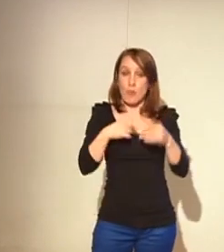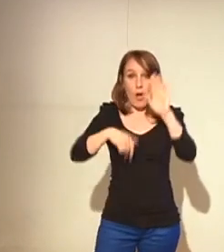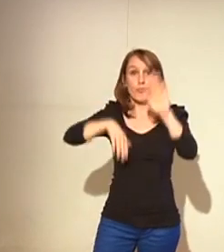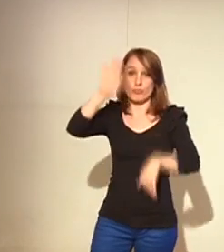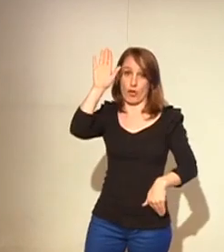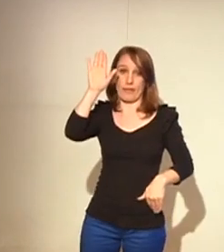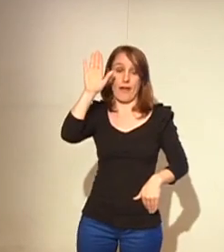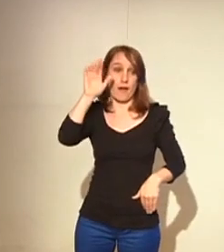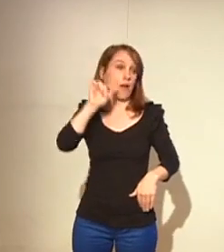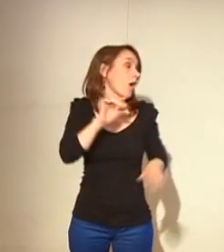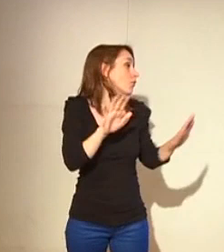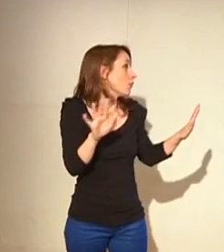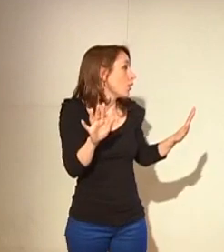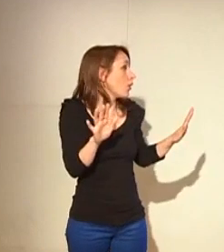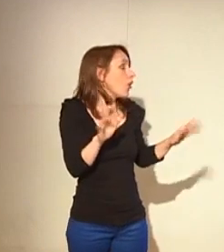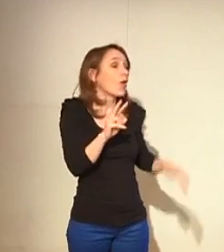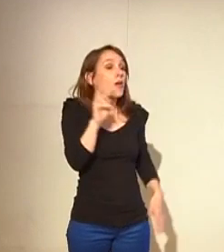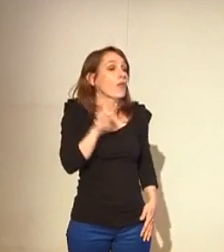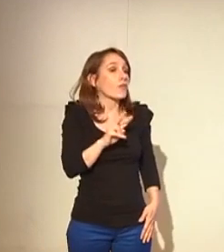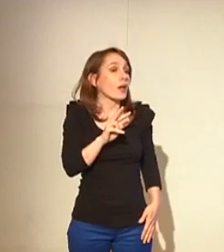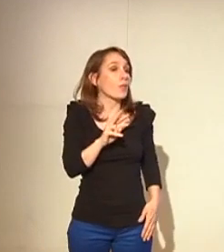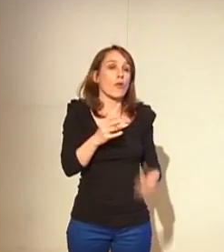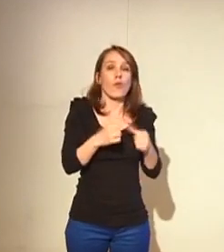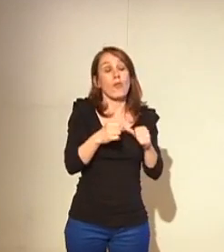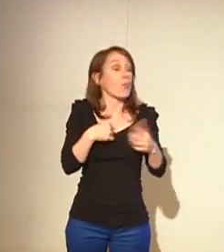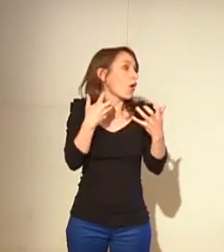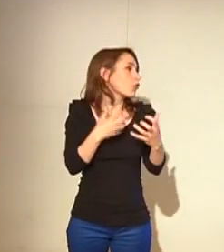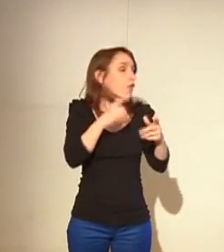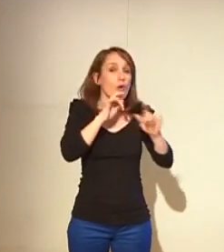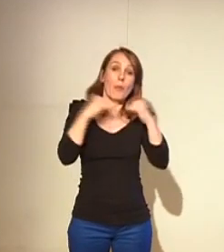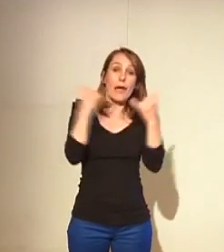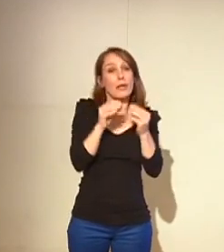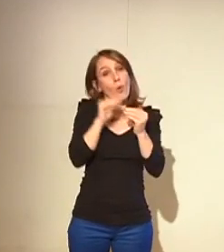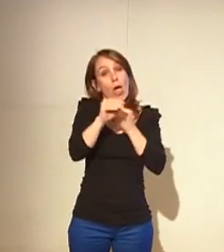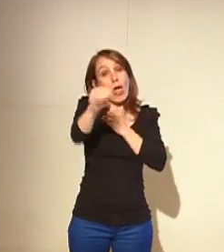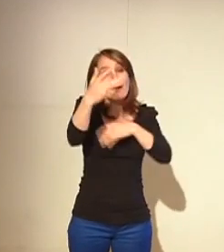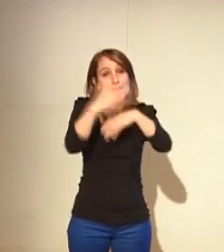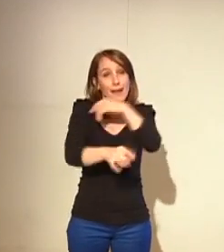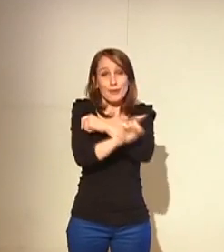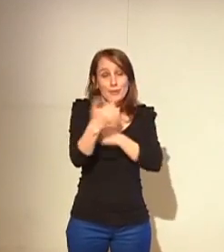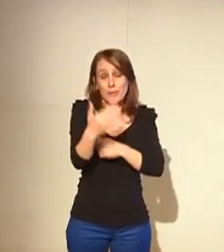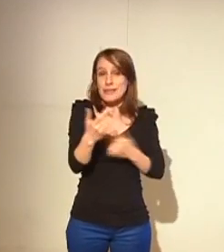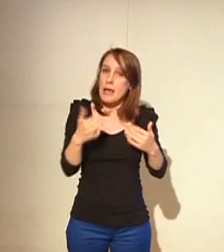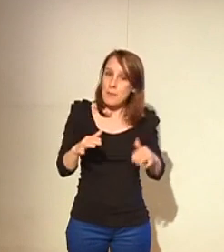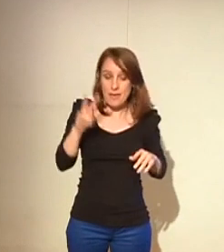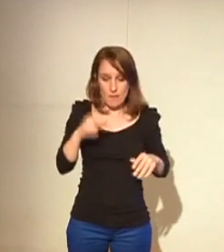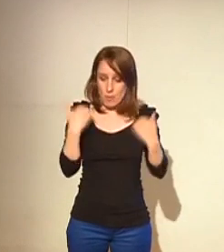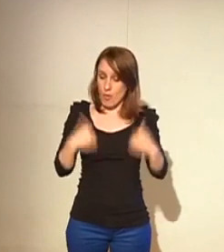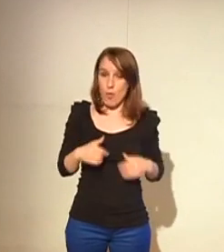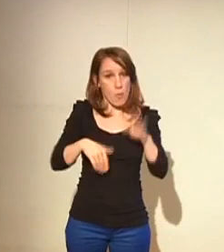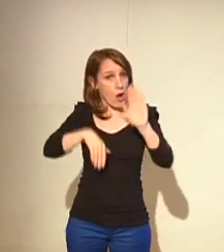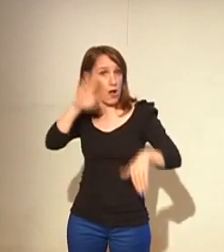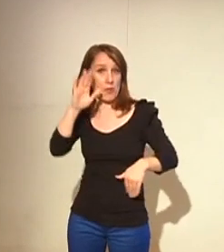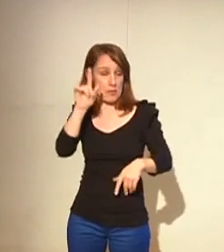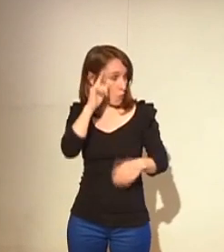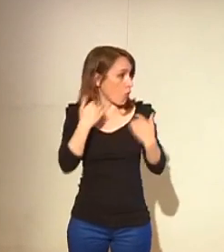ne ne voyez pas là le désir de prolonger encore cette séance mais la ma candidature à ce poste elle est tout à fait motivée je pense que